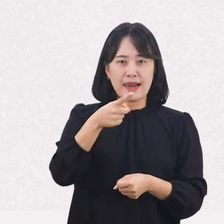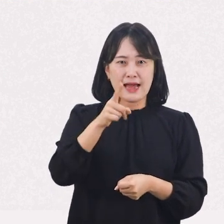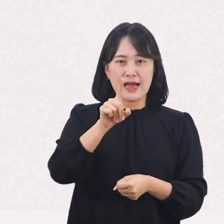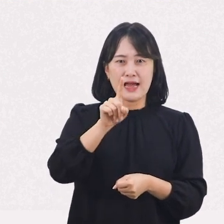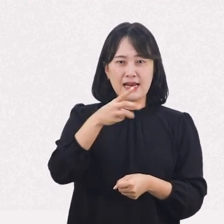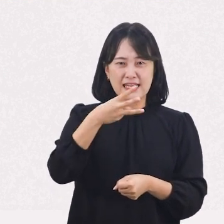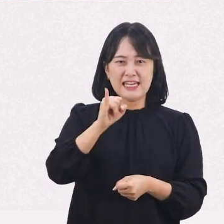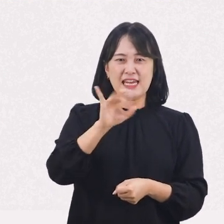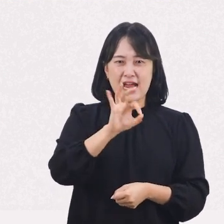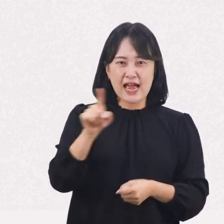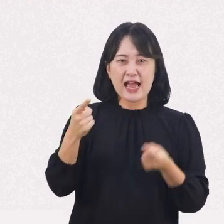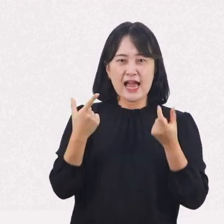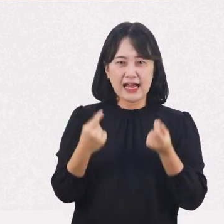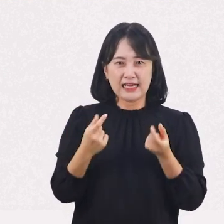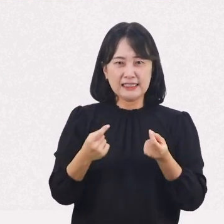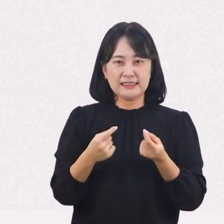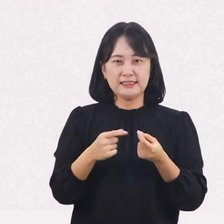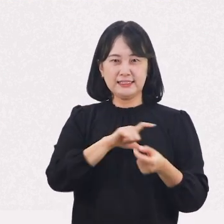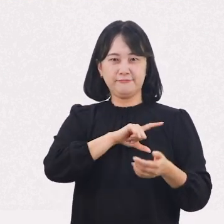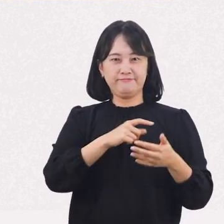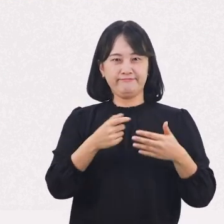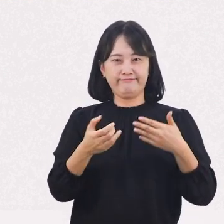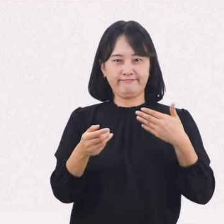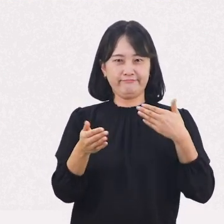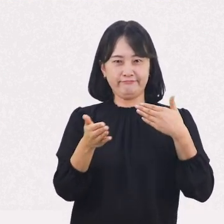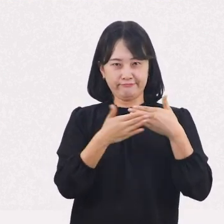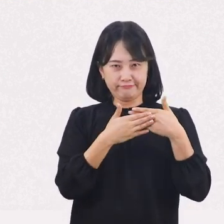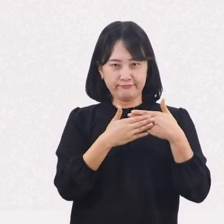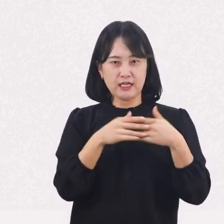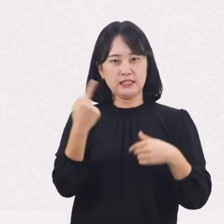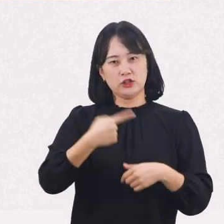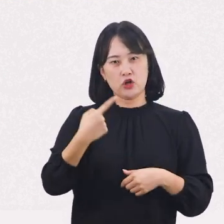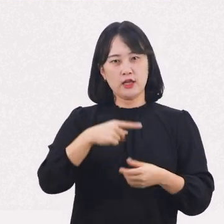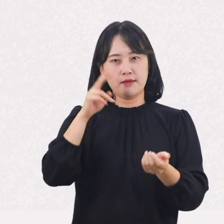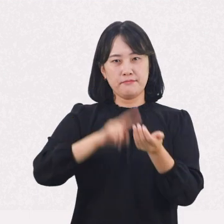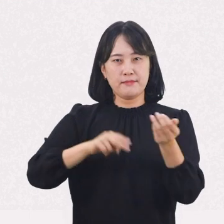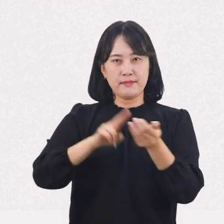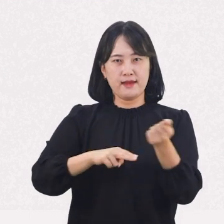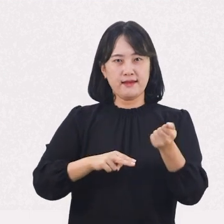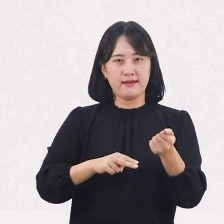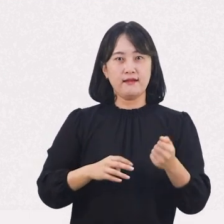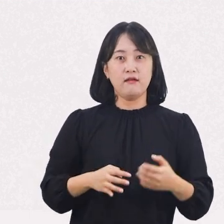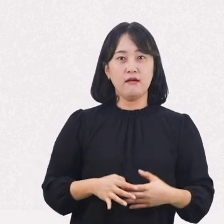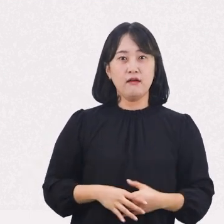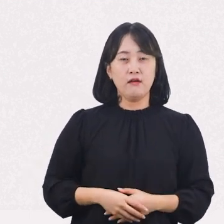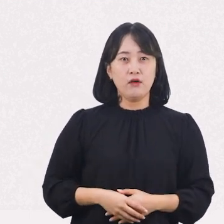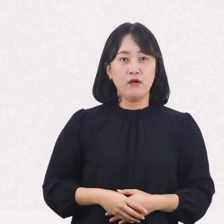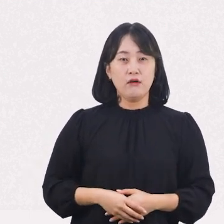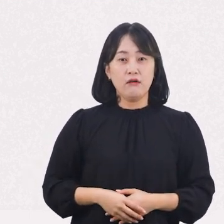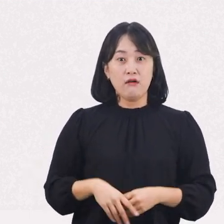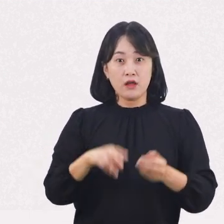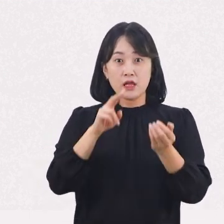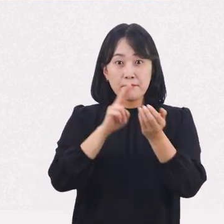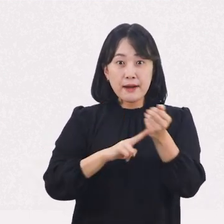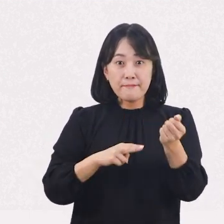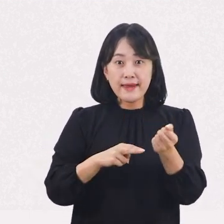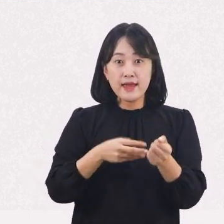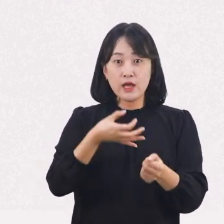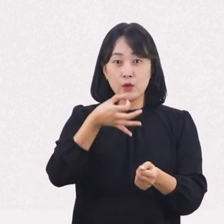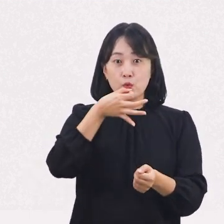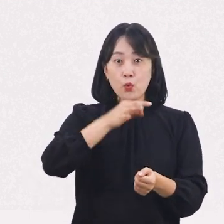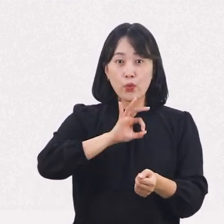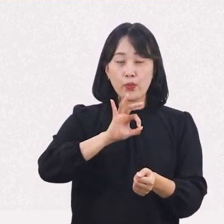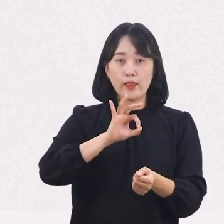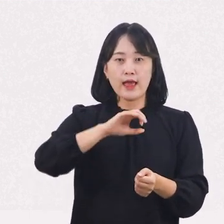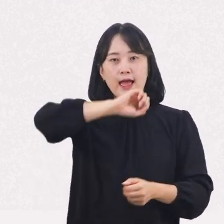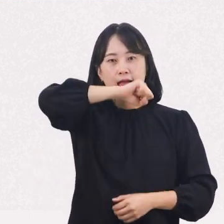장티푸스 등의 식수오염원 라벨을 만들어 붙인 후 1,000원에 판매하는 활동을 하였습니다. 판매된 수익금은